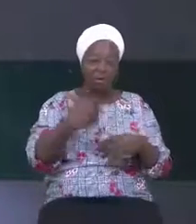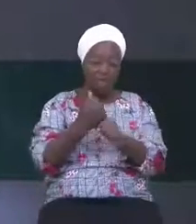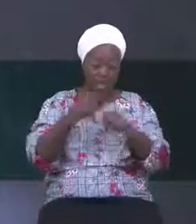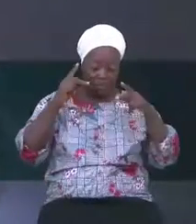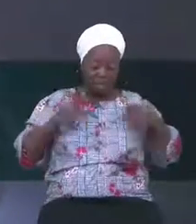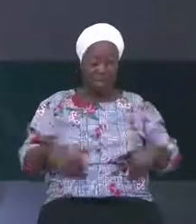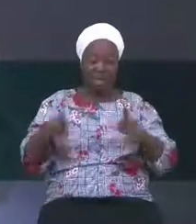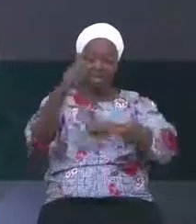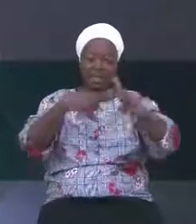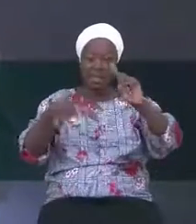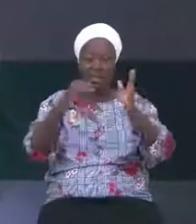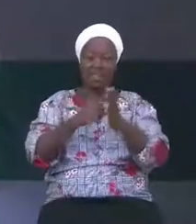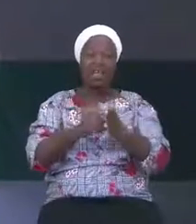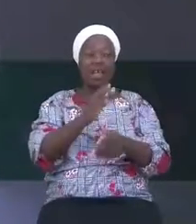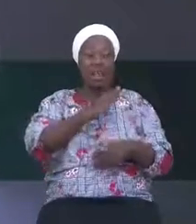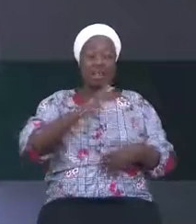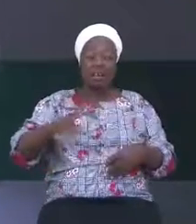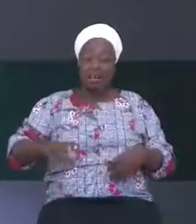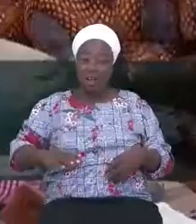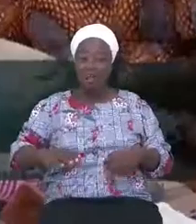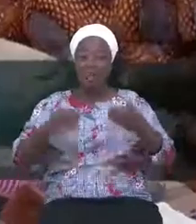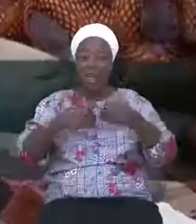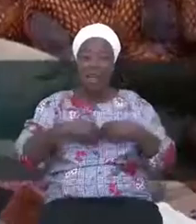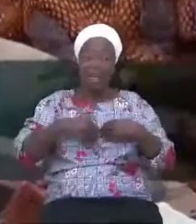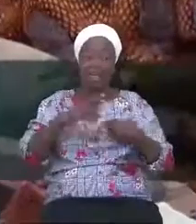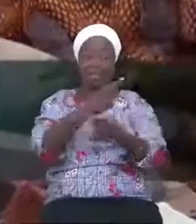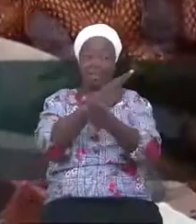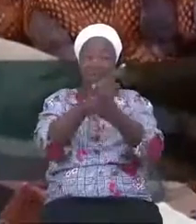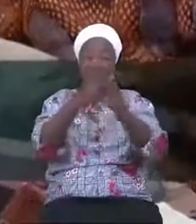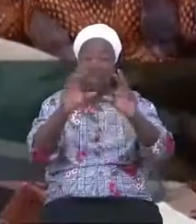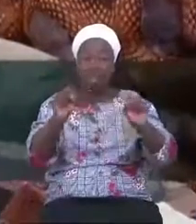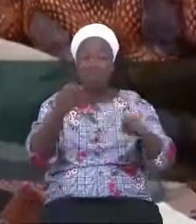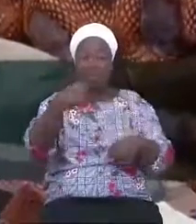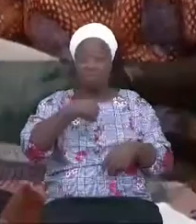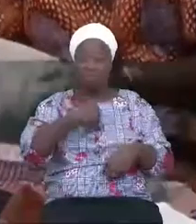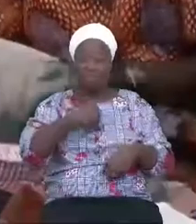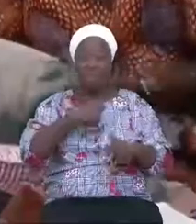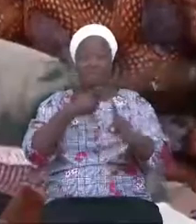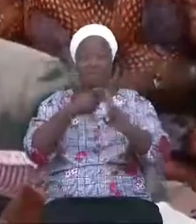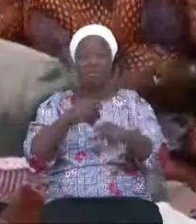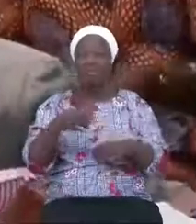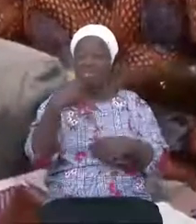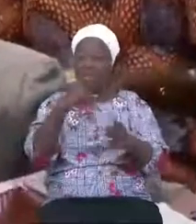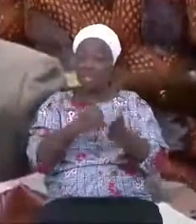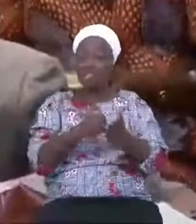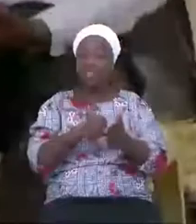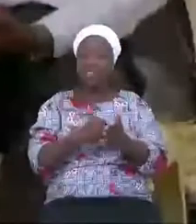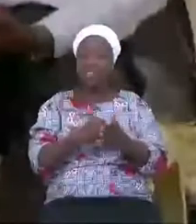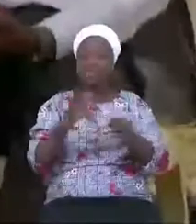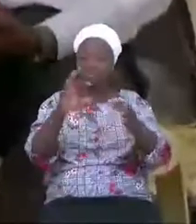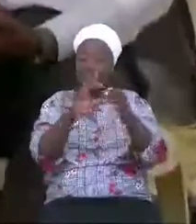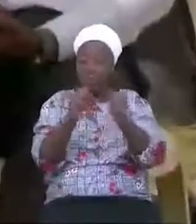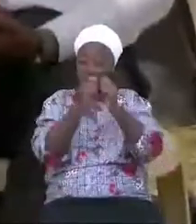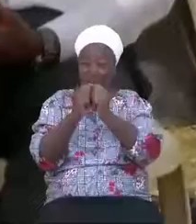Christ m'a racheté. Dis-le pour toi, non?